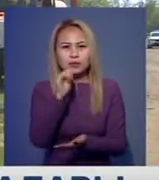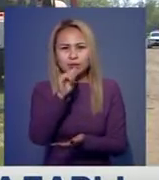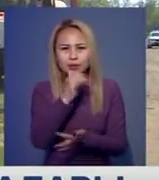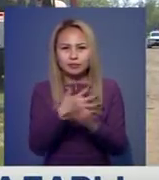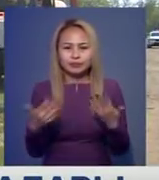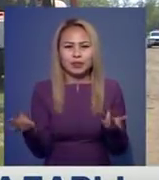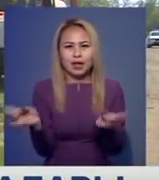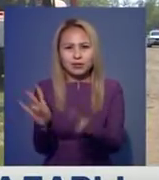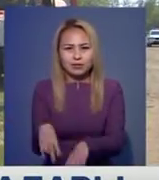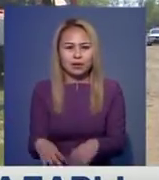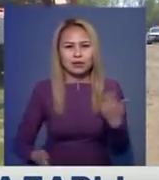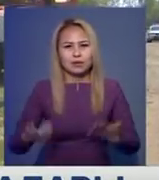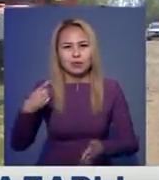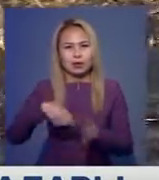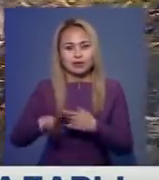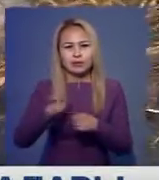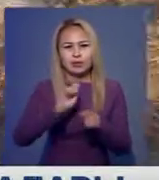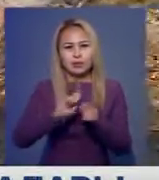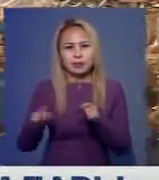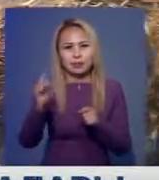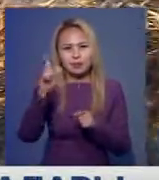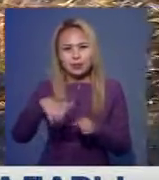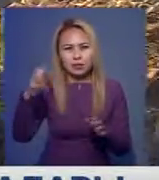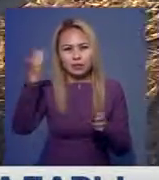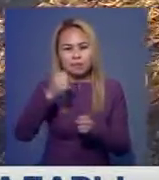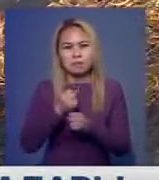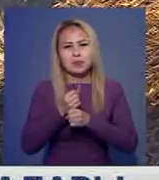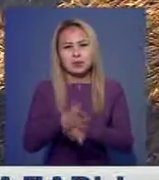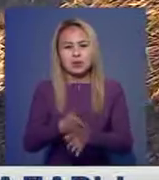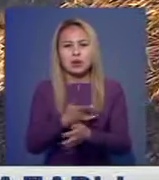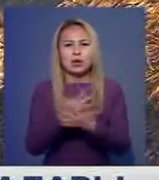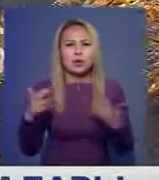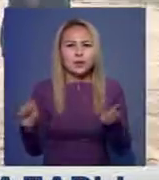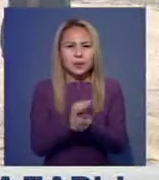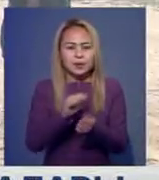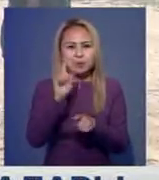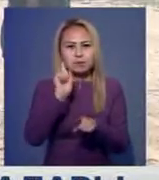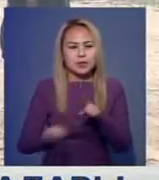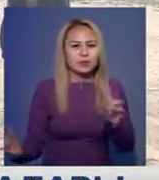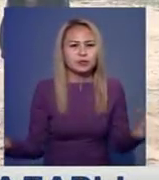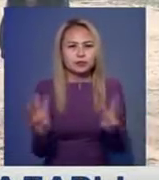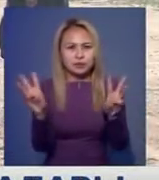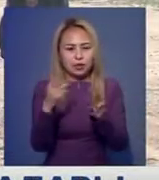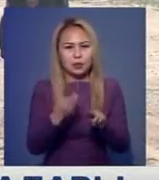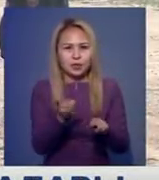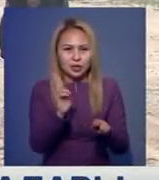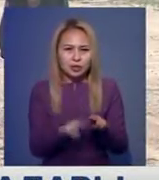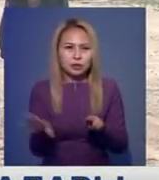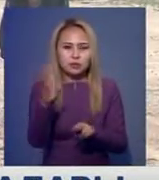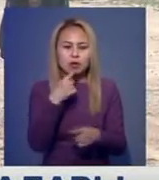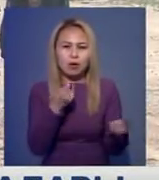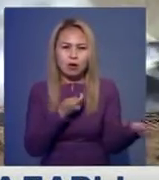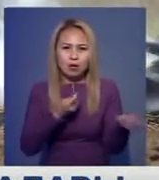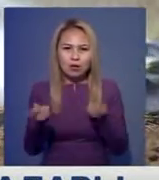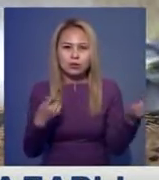тұқылы, немесе жерде жатқан шыны қалдықтарының күнге шағылысуы құрғақ шөптің тез тұтануына алып келеді. Осы ретте төтенше